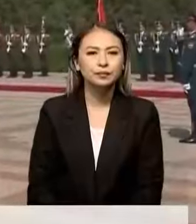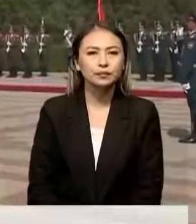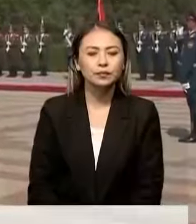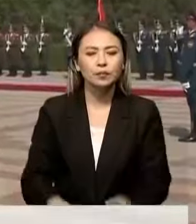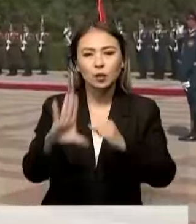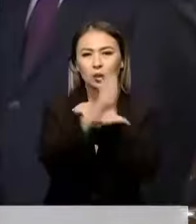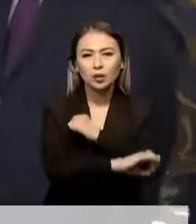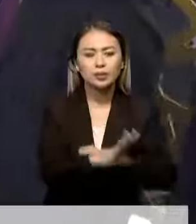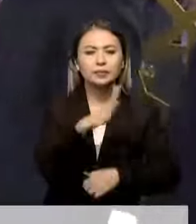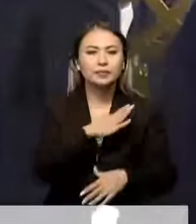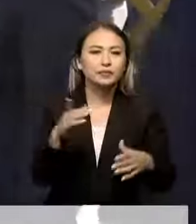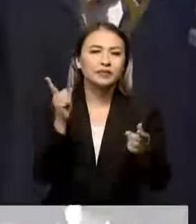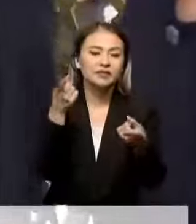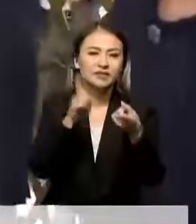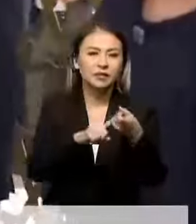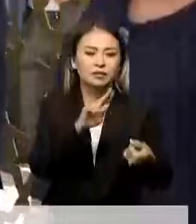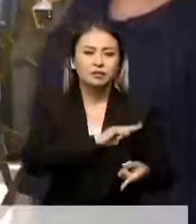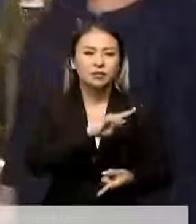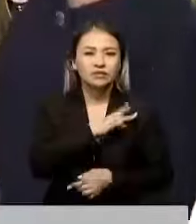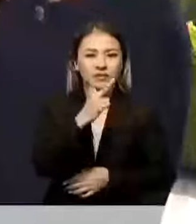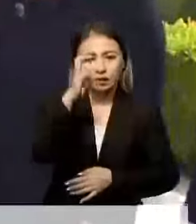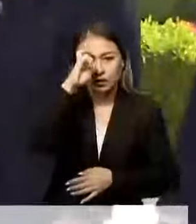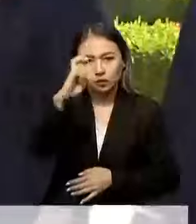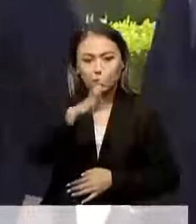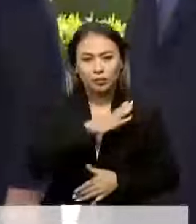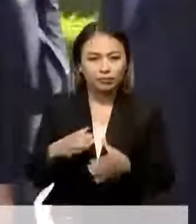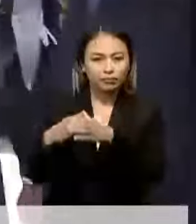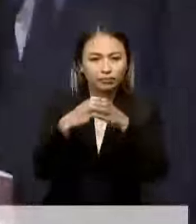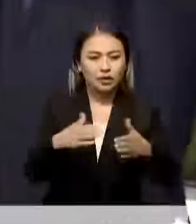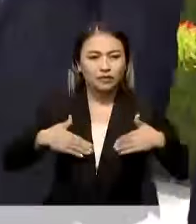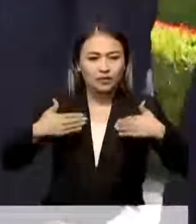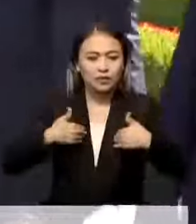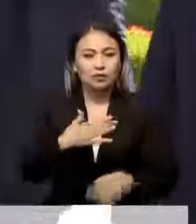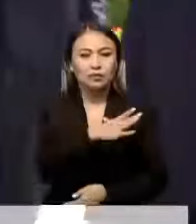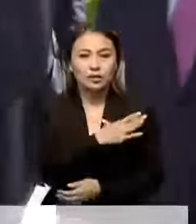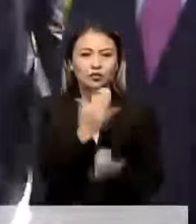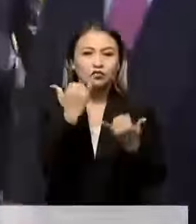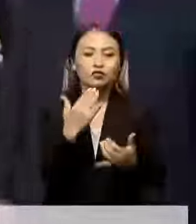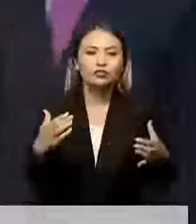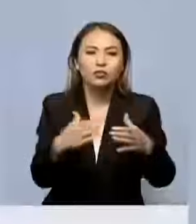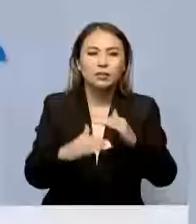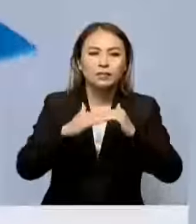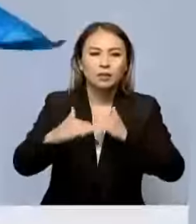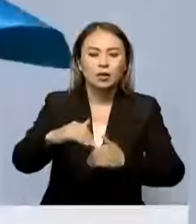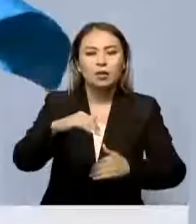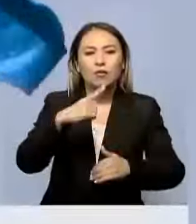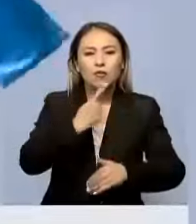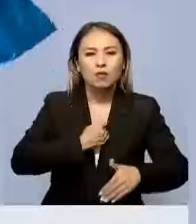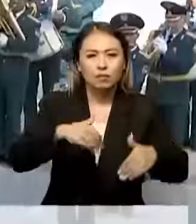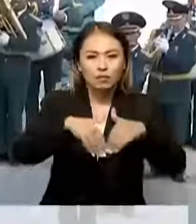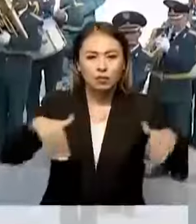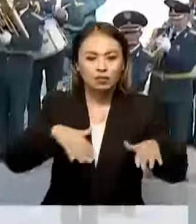Мұнан соң, дипломатия дәстүріне сай мемлекет басшылары екелдің үкімет делегацияларымен амандасып хал сұрасты. Резиденцияның алдынан күзет қарауылының шеруі